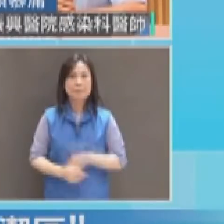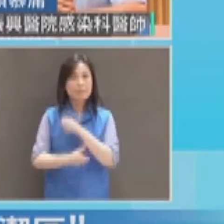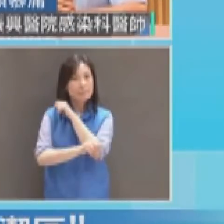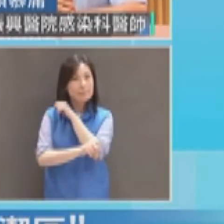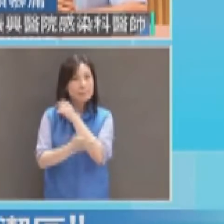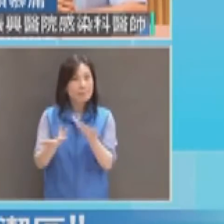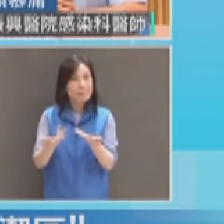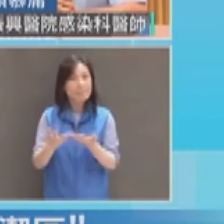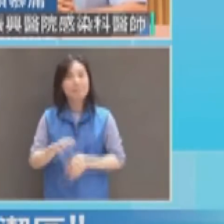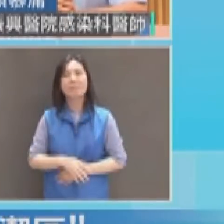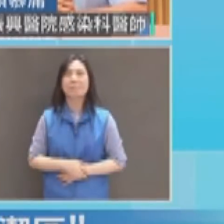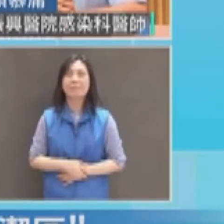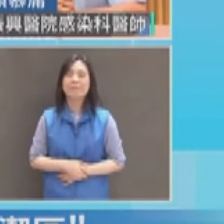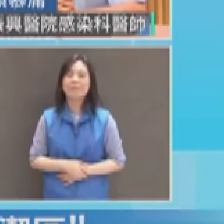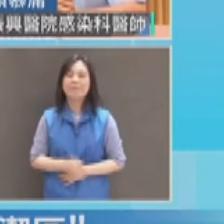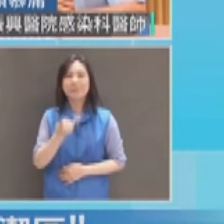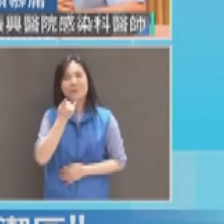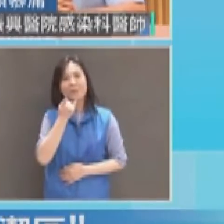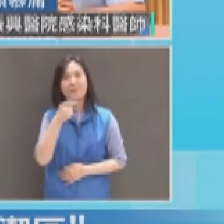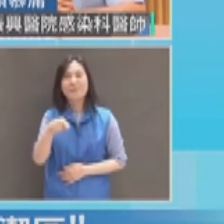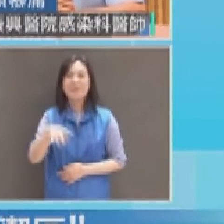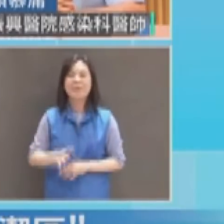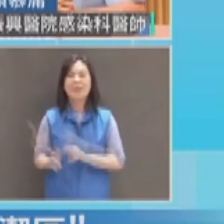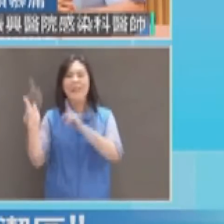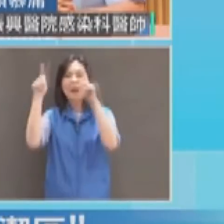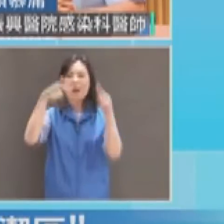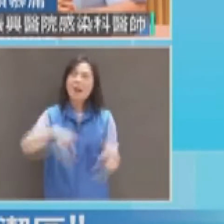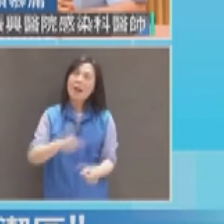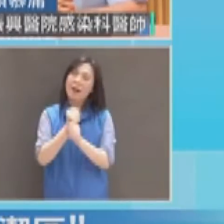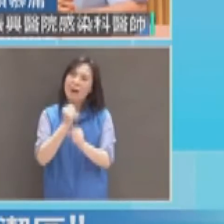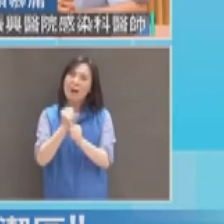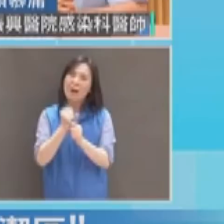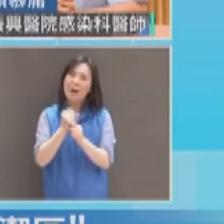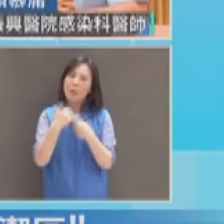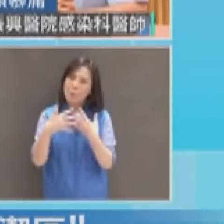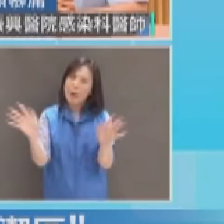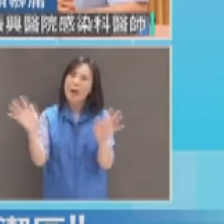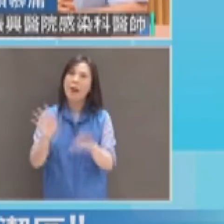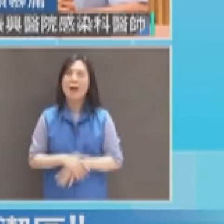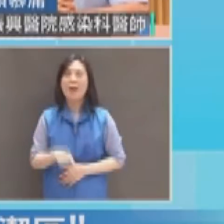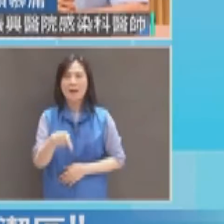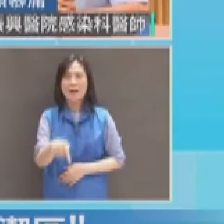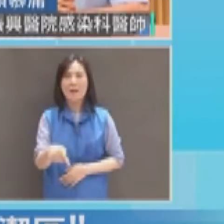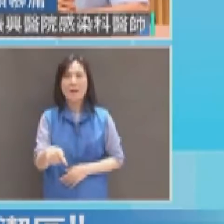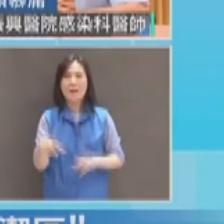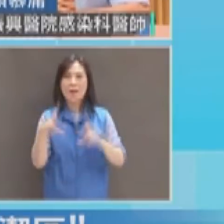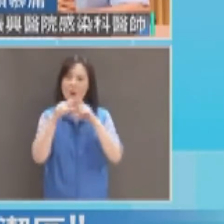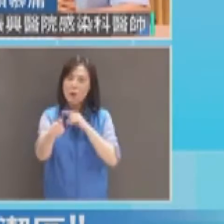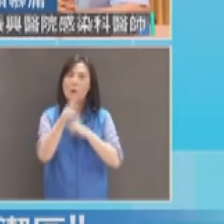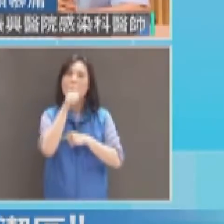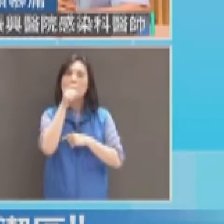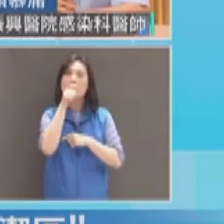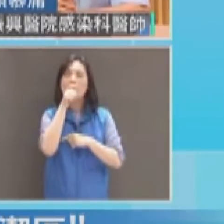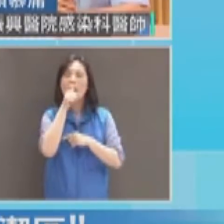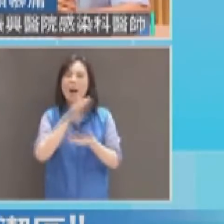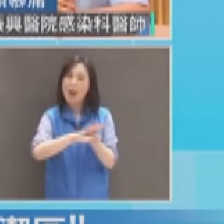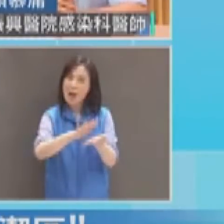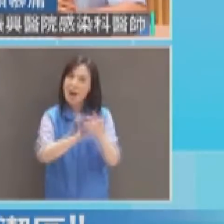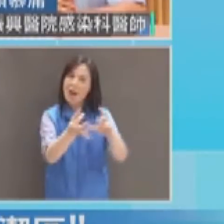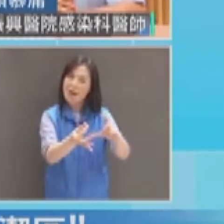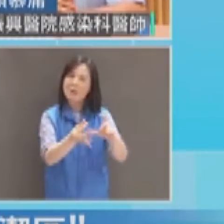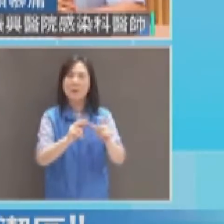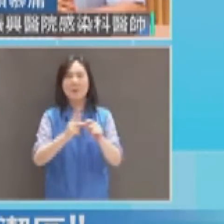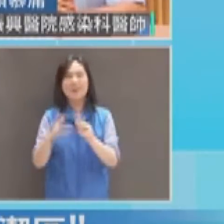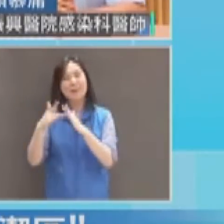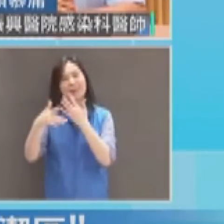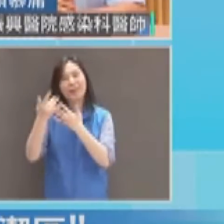呢你就可以很轻松的在整天上班的过程最后踏入清洁区，回到你的 home sweet home， 轻松的跟家